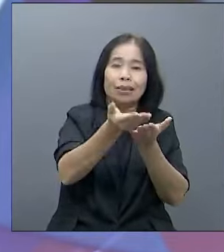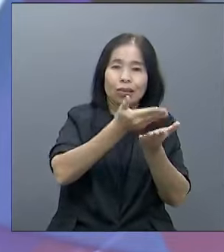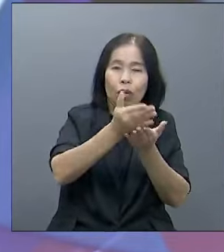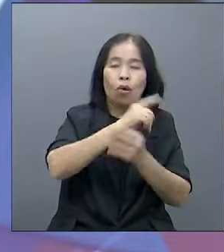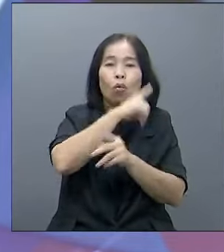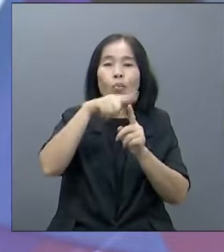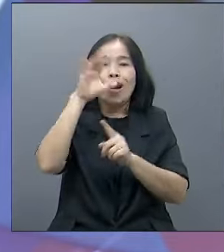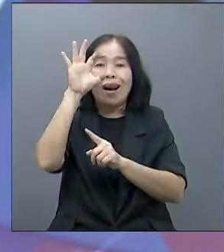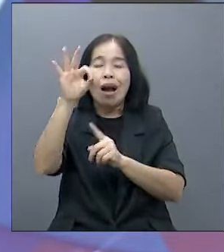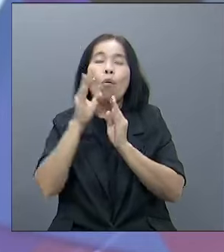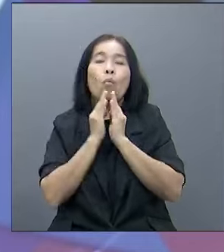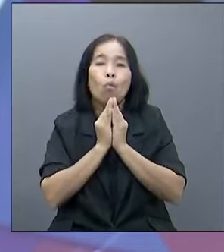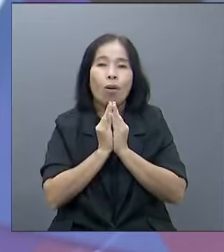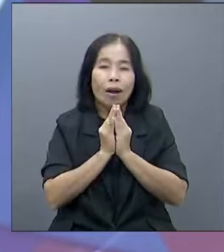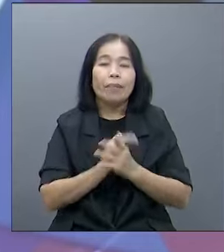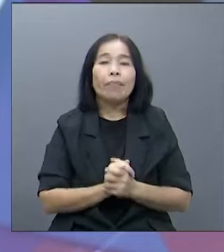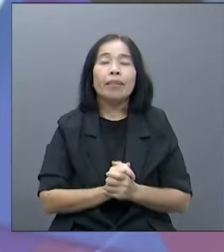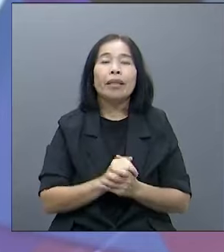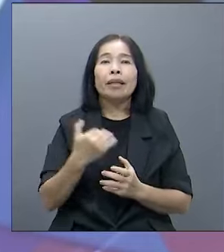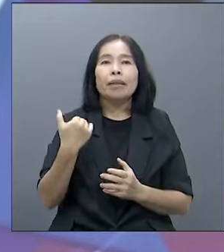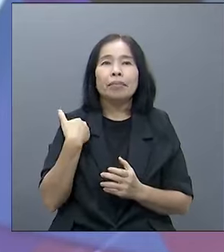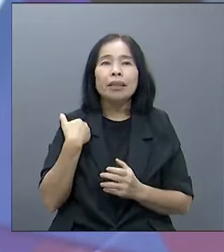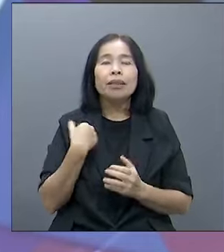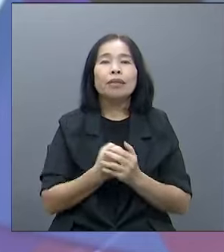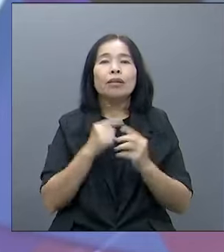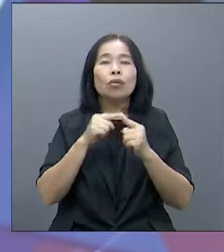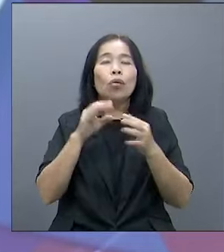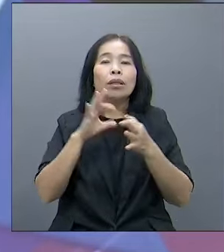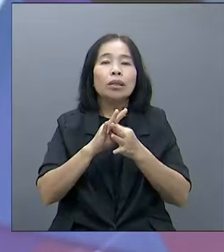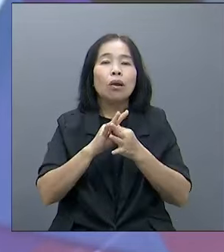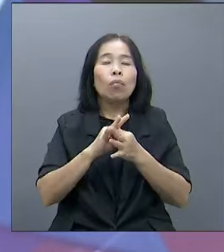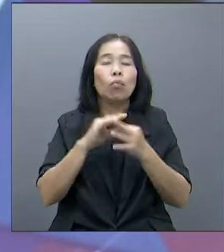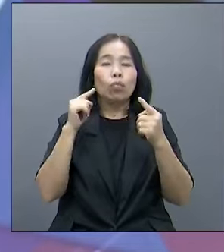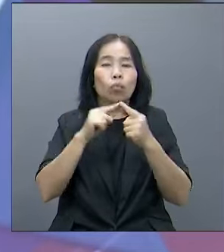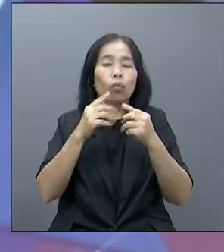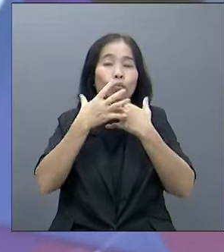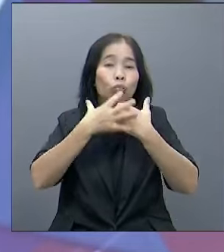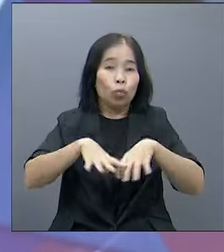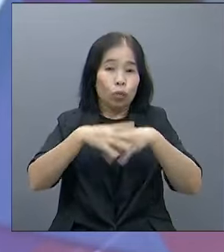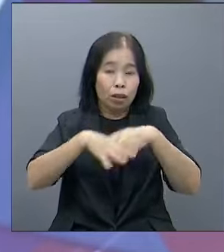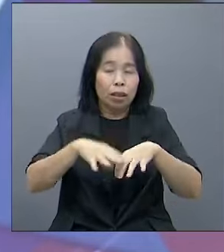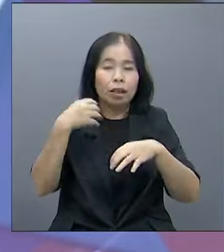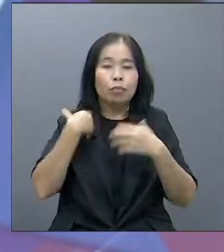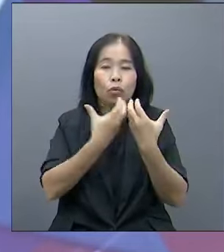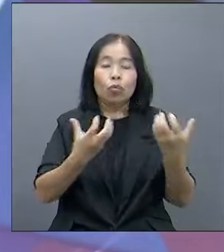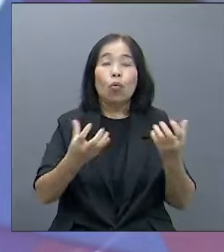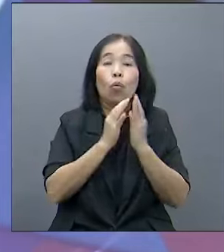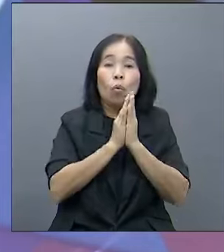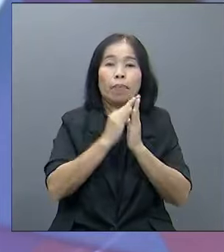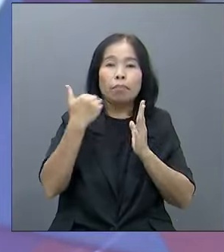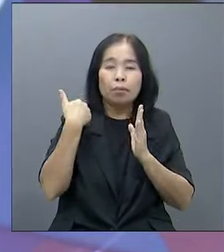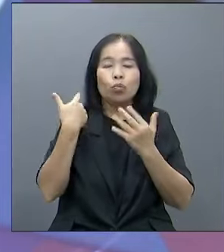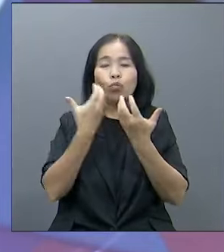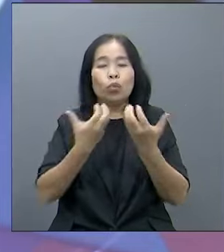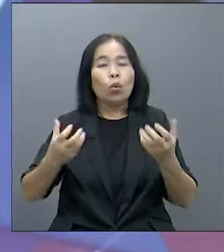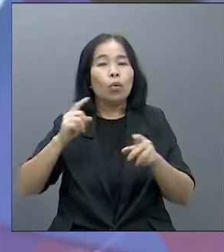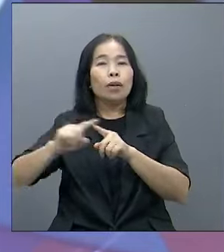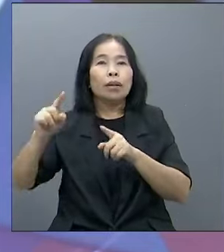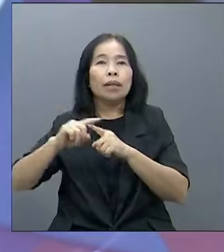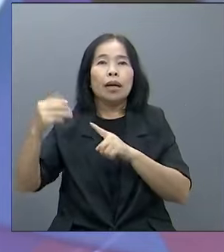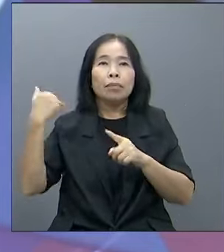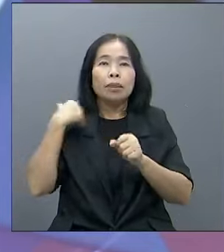จริงๆเนี่ยหลายอย่างเลยเป็นไฮไลท์นะคะในช่วงเทศกาลตรุษจีนนะคะคือนอกจากของไหว้แล้วเนี่ยเขาบอกว่าอุปกรณ์ในการ